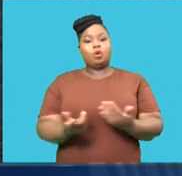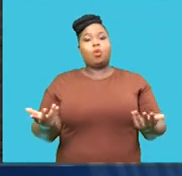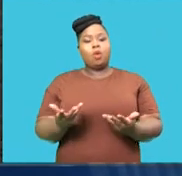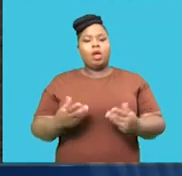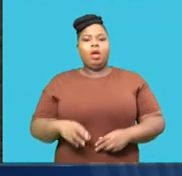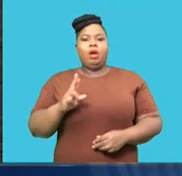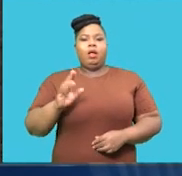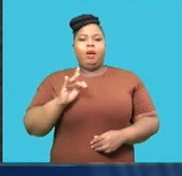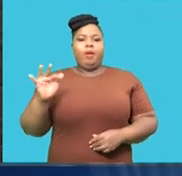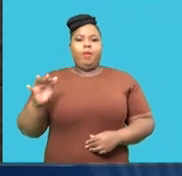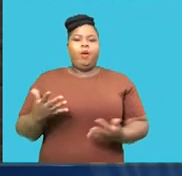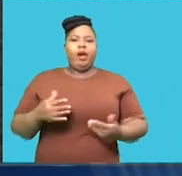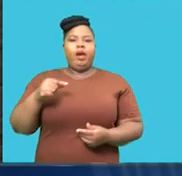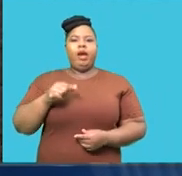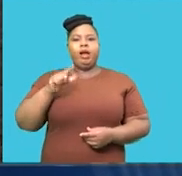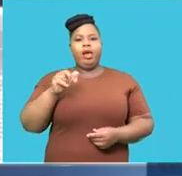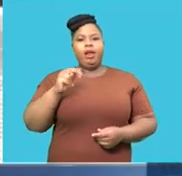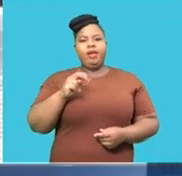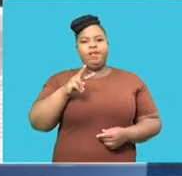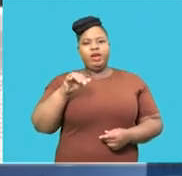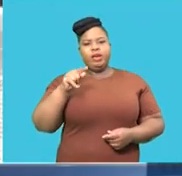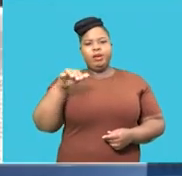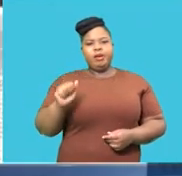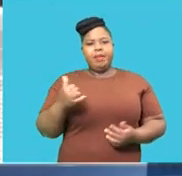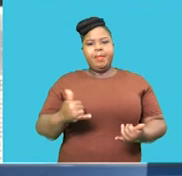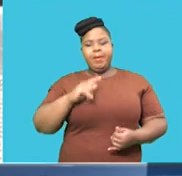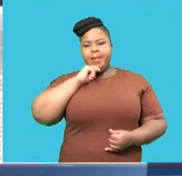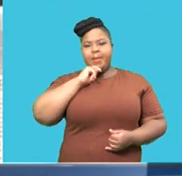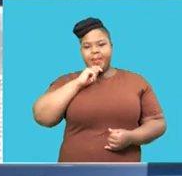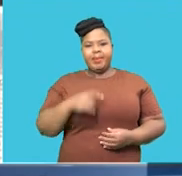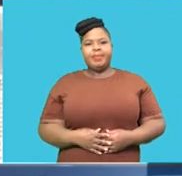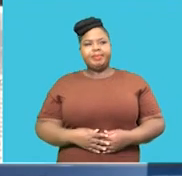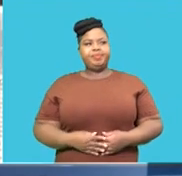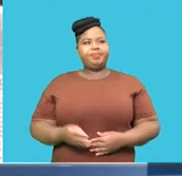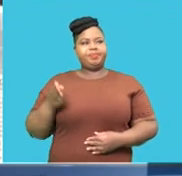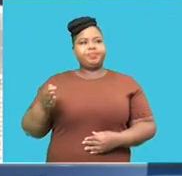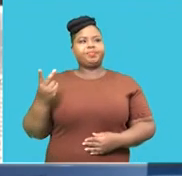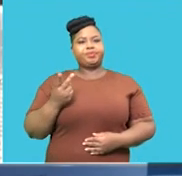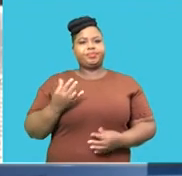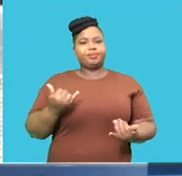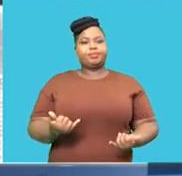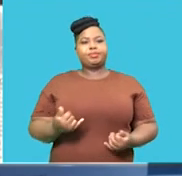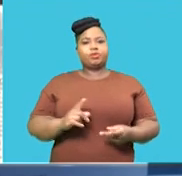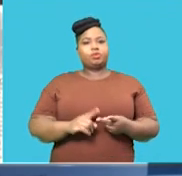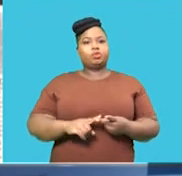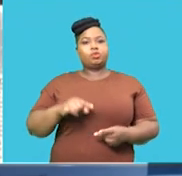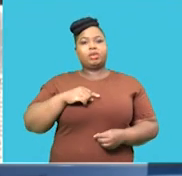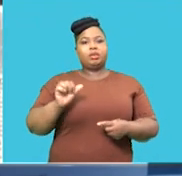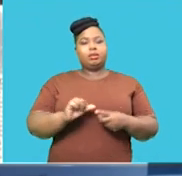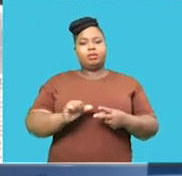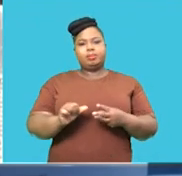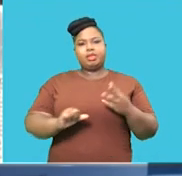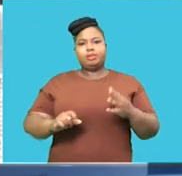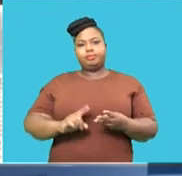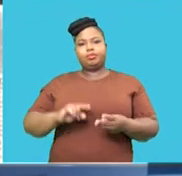tsa Rainwater tse tikologong ya Glen Vista pejana kajeno. Seboka sena se phethwang beke le beke